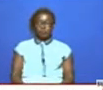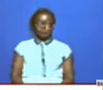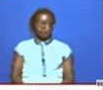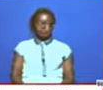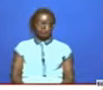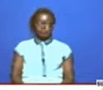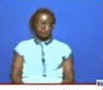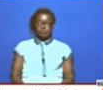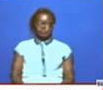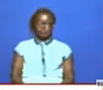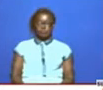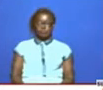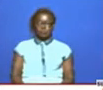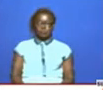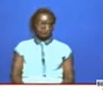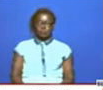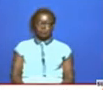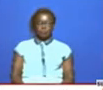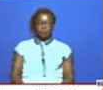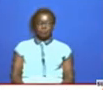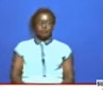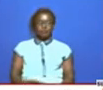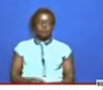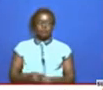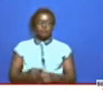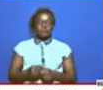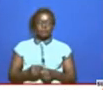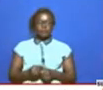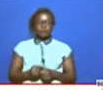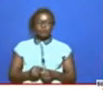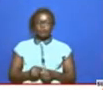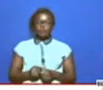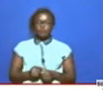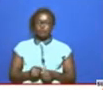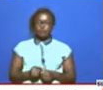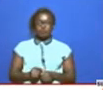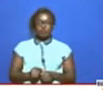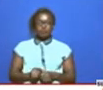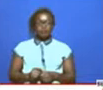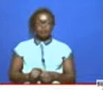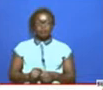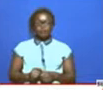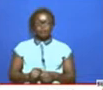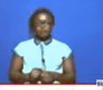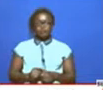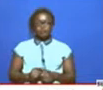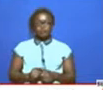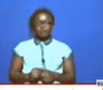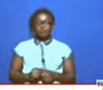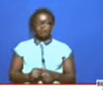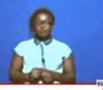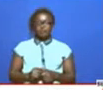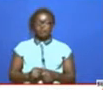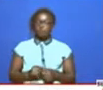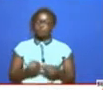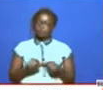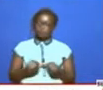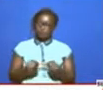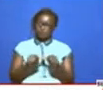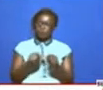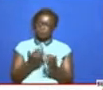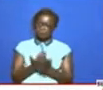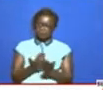watano wa Jamhuri ya Kenya. Na tunakupa kongole, na tunazidi kukuomba sisi